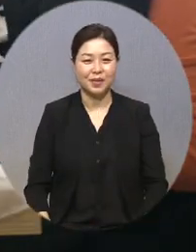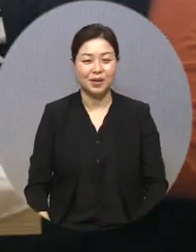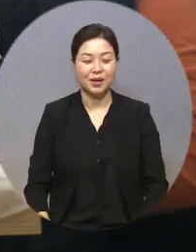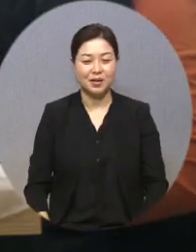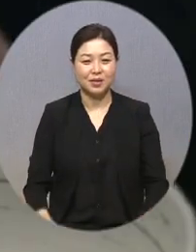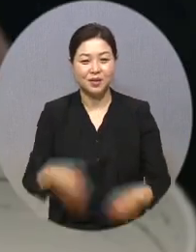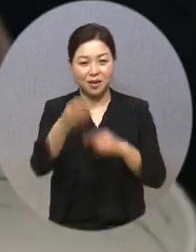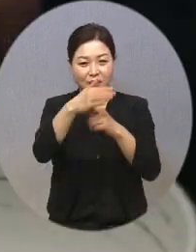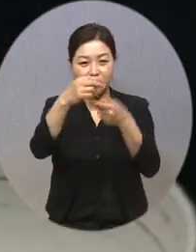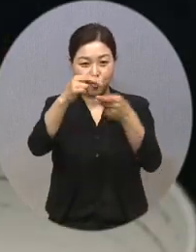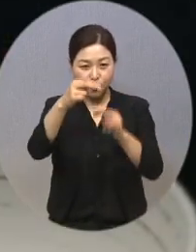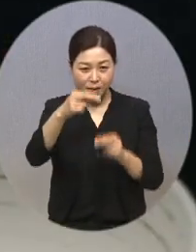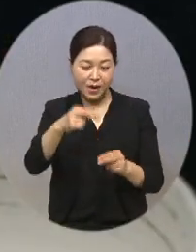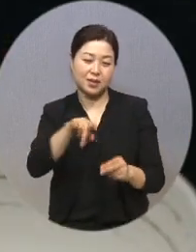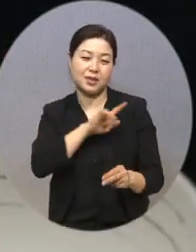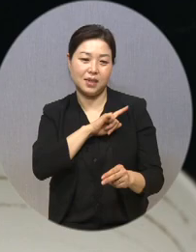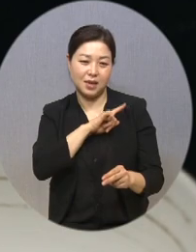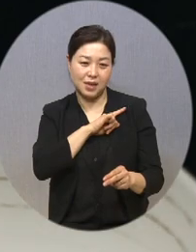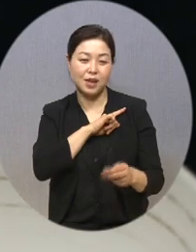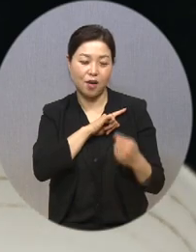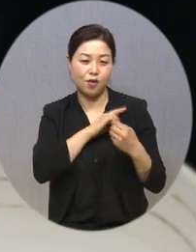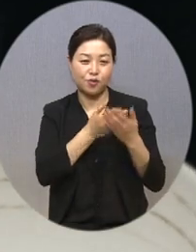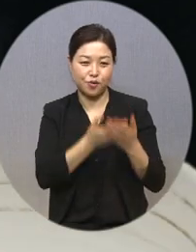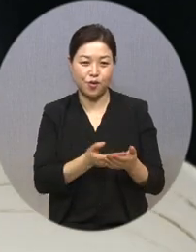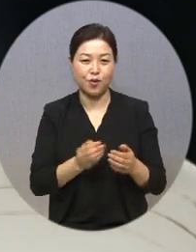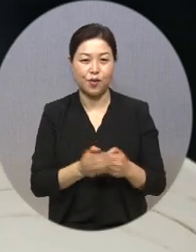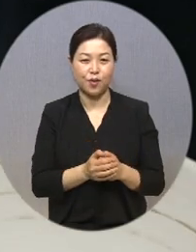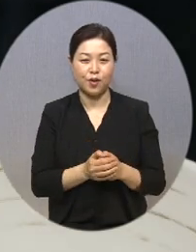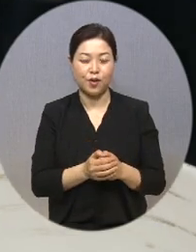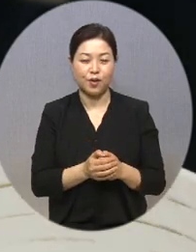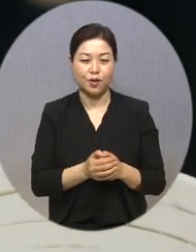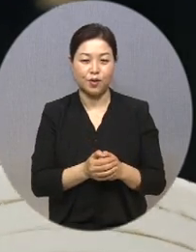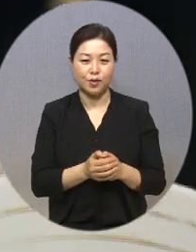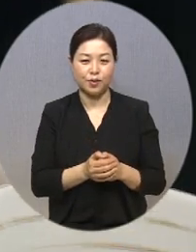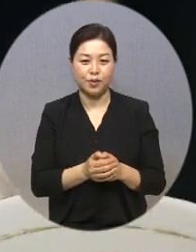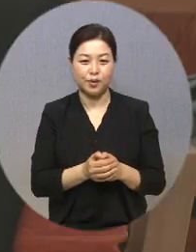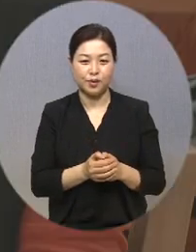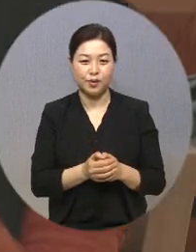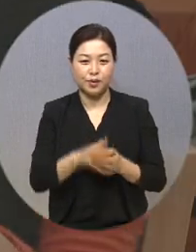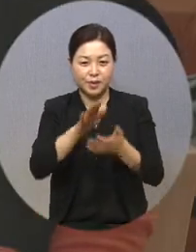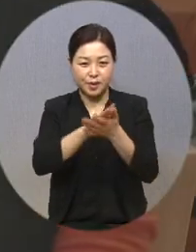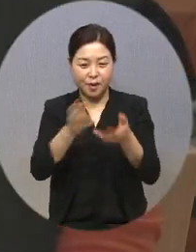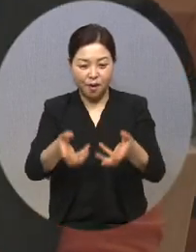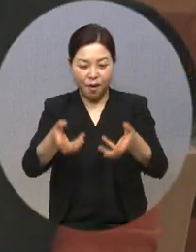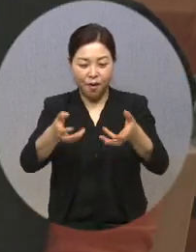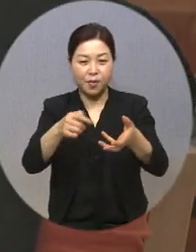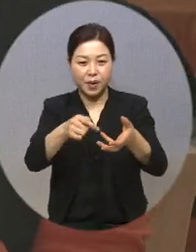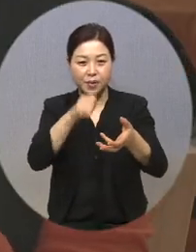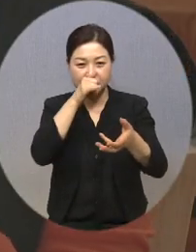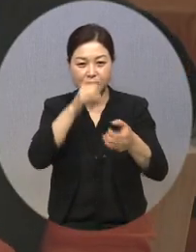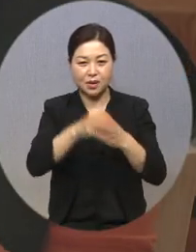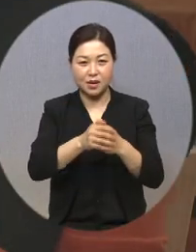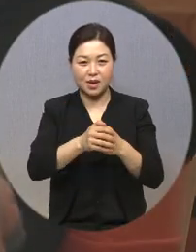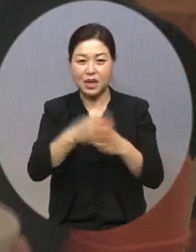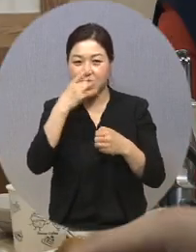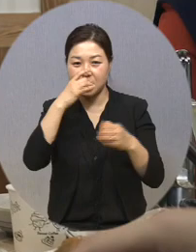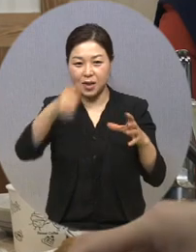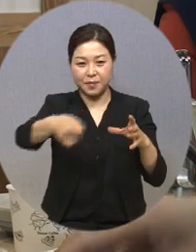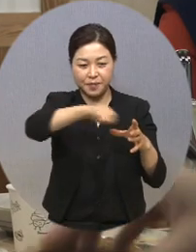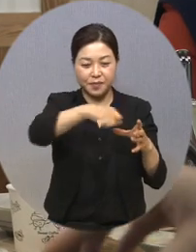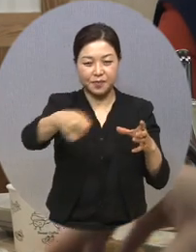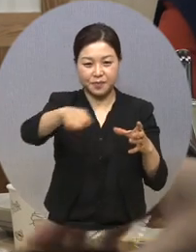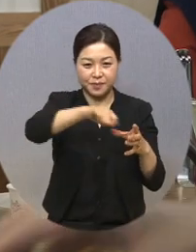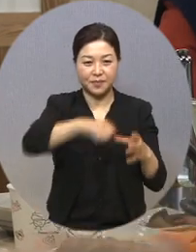거. 그렇죠. 메인. 그리고 이렇게 솥밥이 이렇게 나오는 거. 아, 맞아요. 이 솥밥이 신기하더라고요. 먼저 이 밥을 맞아. 여기다 먼저 다 덜어내야 돼요.